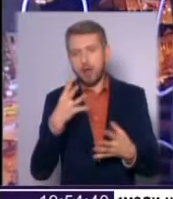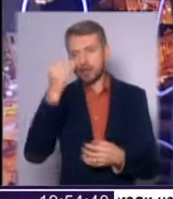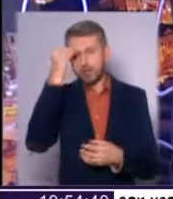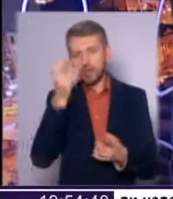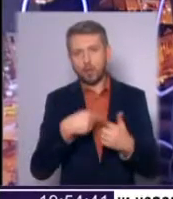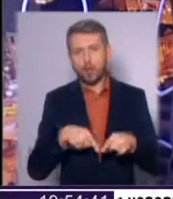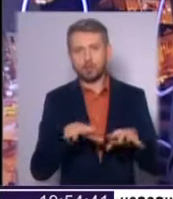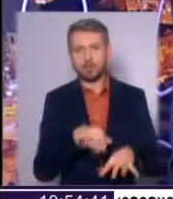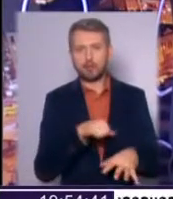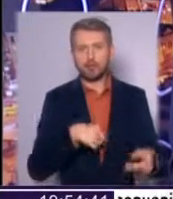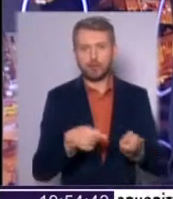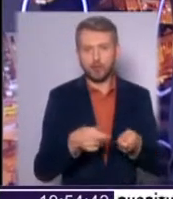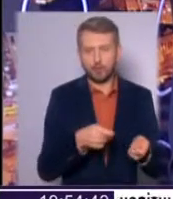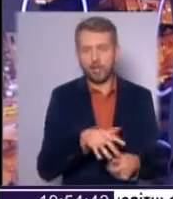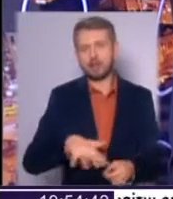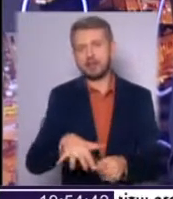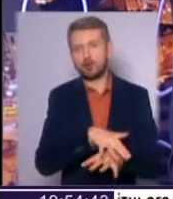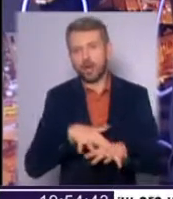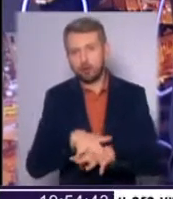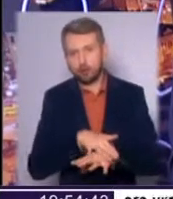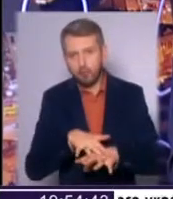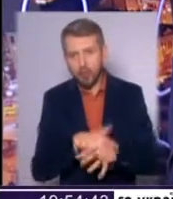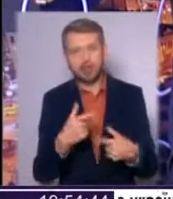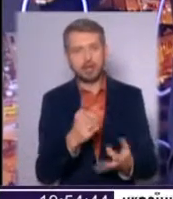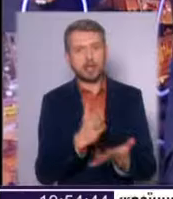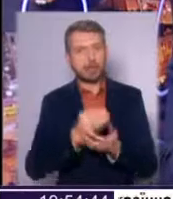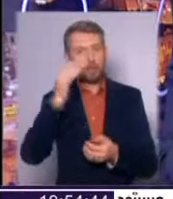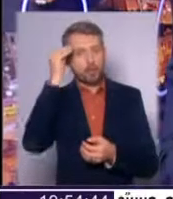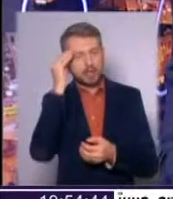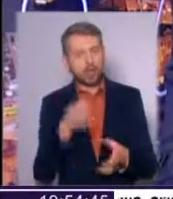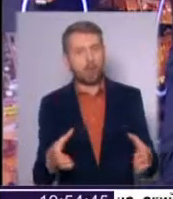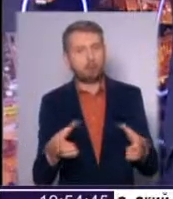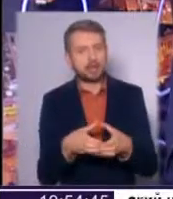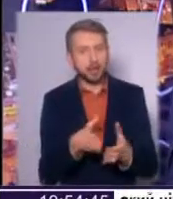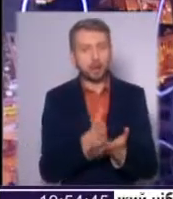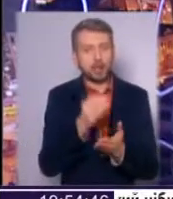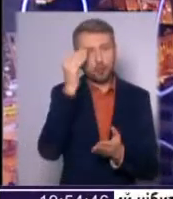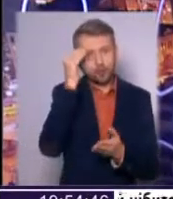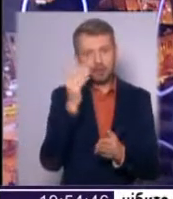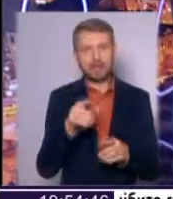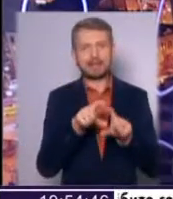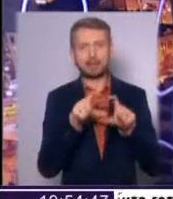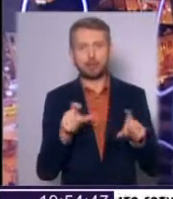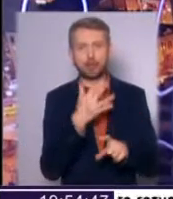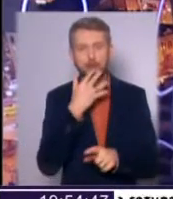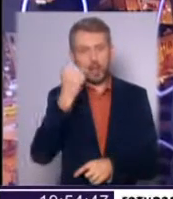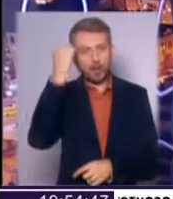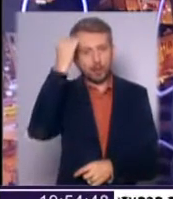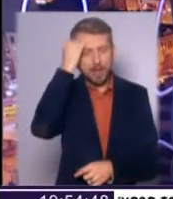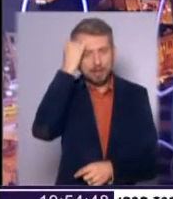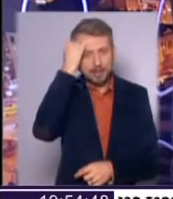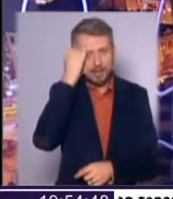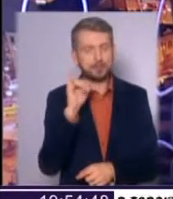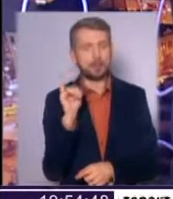органу місцевого самоврядування і територіальної громади, де є позиція комітету, є позиція Інституту національної пам'яті.